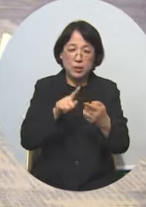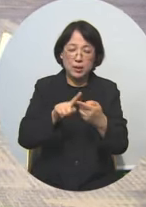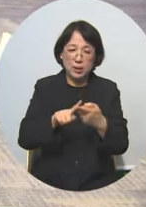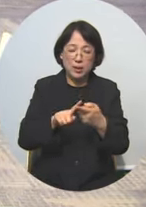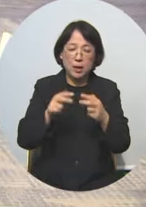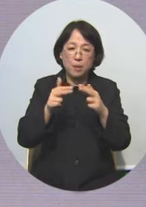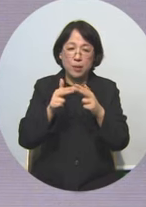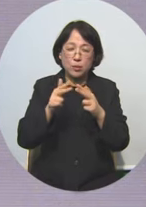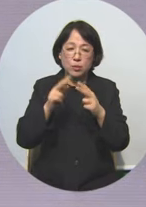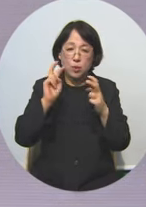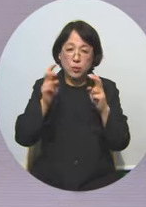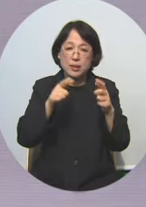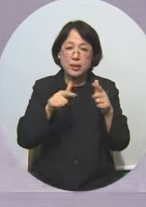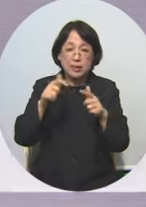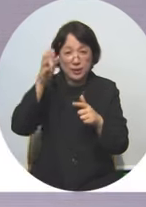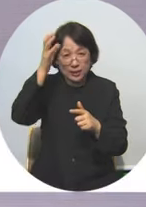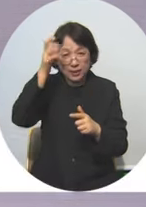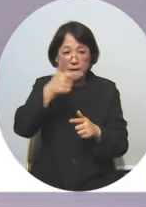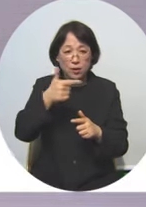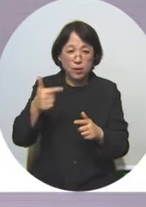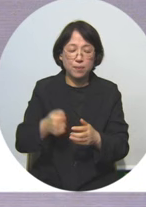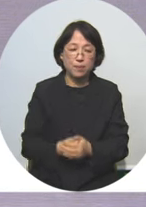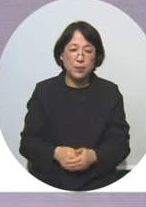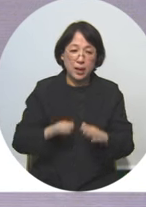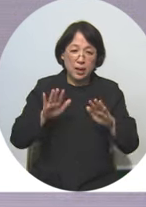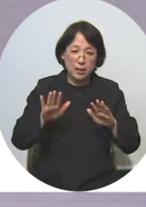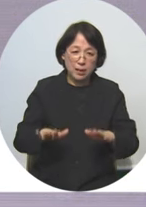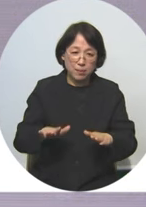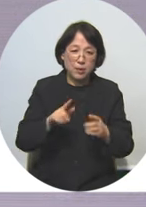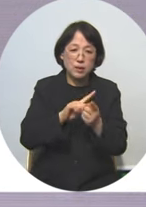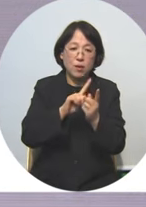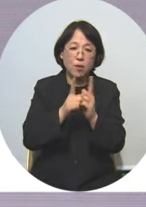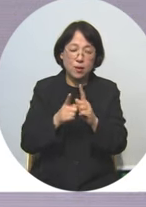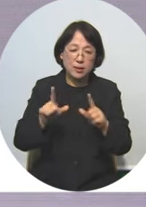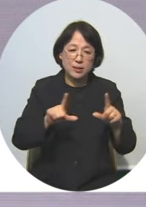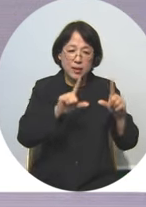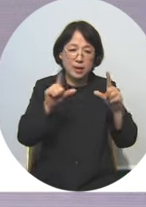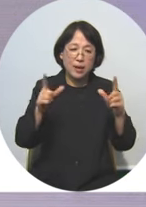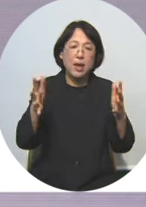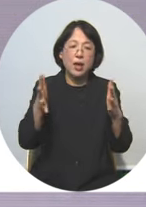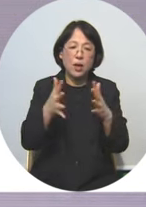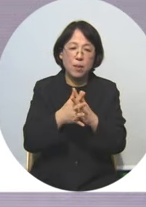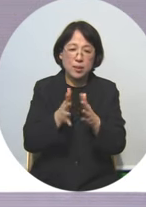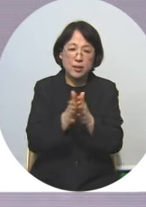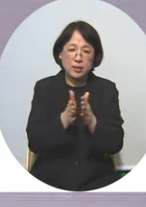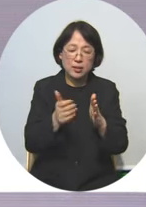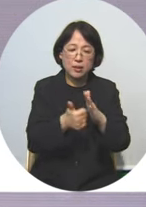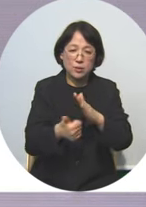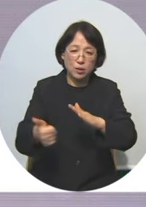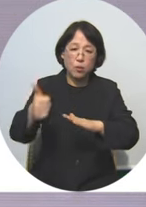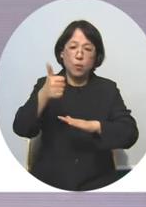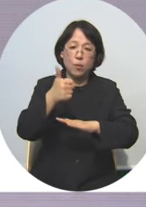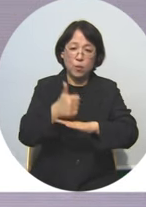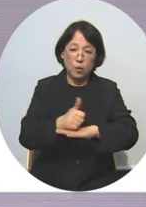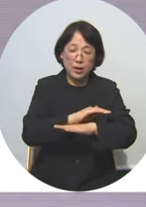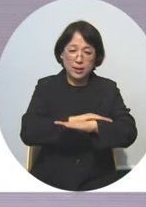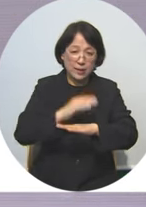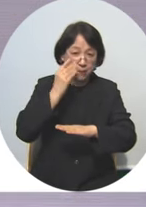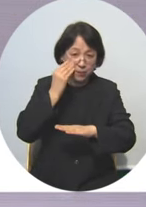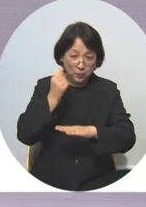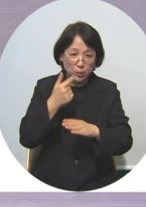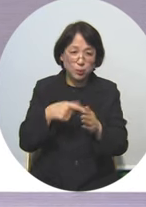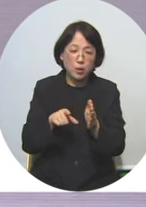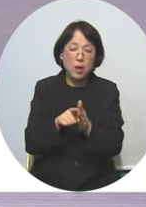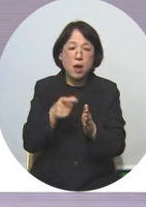있습니다. 근본 상생 협약을 시작으로 성공적으로 산업단지가 조성될 수 있도록 상수원 보호구역 해제와